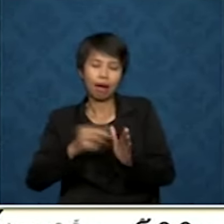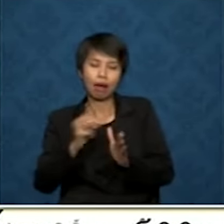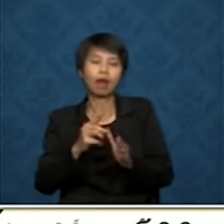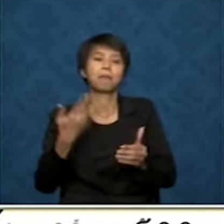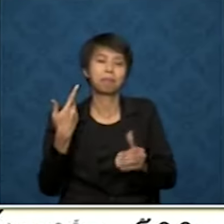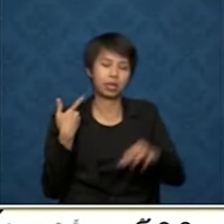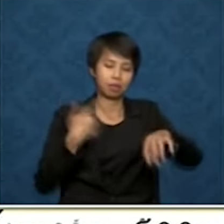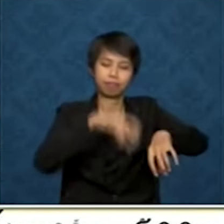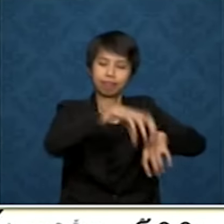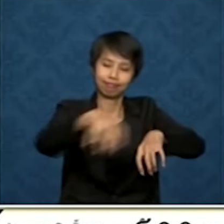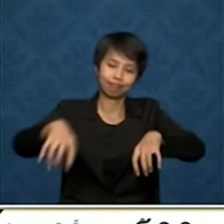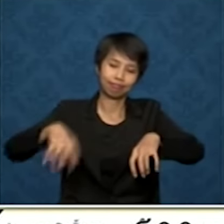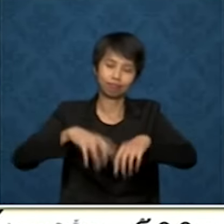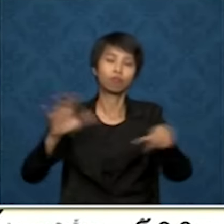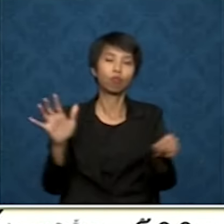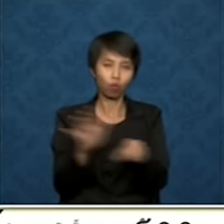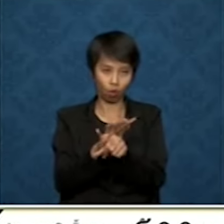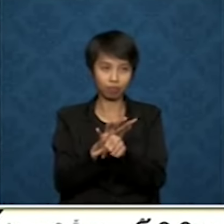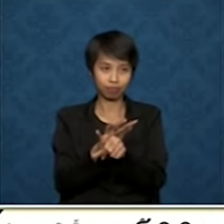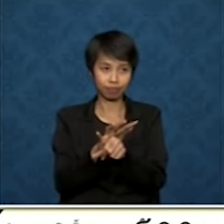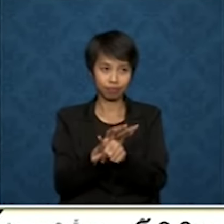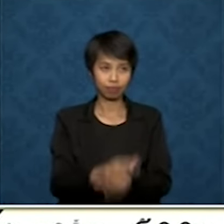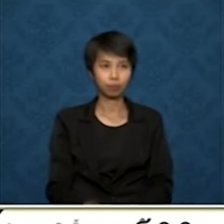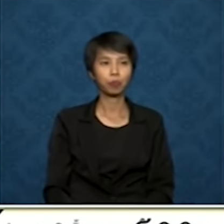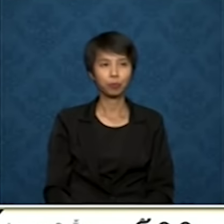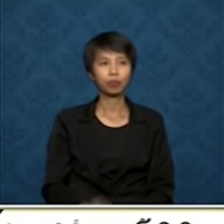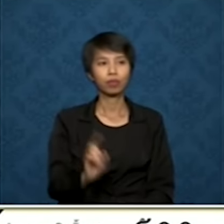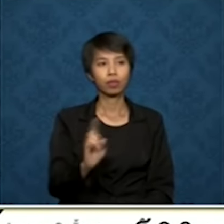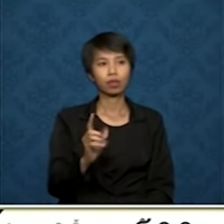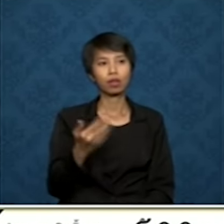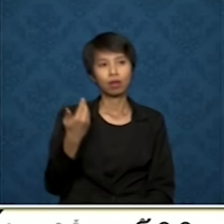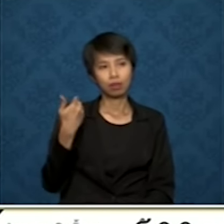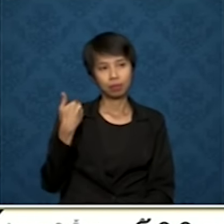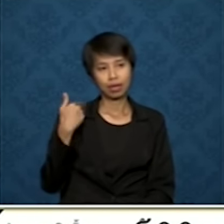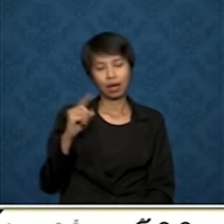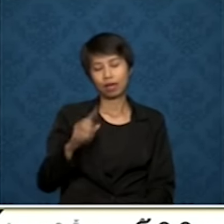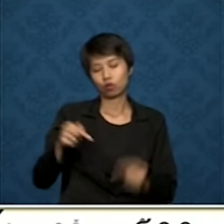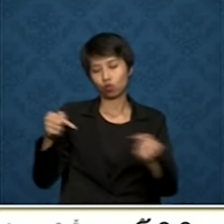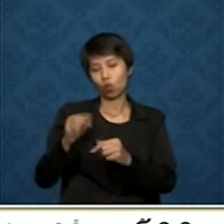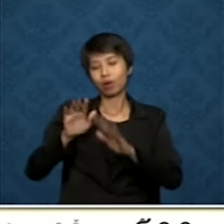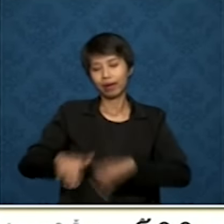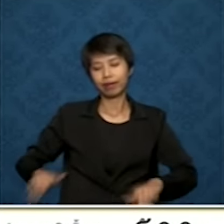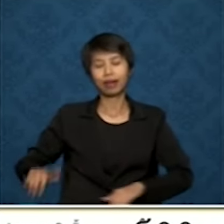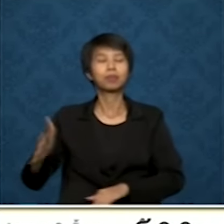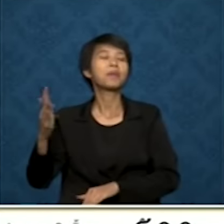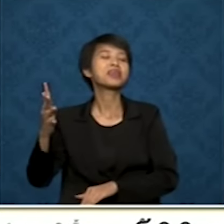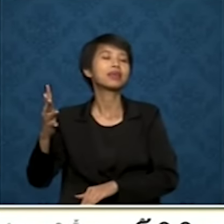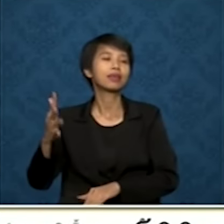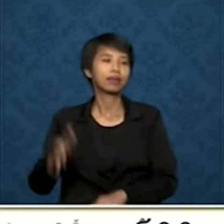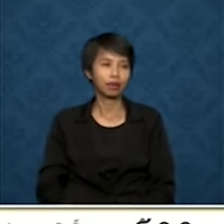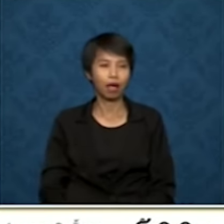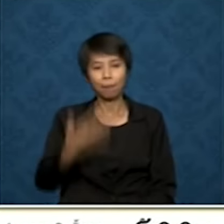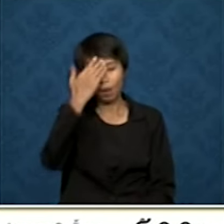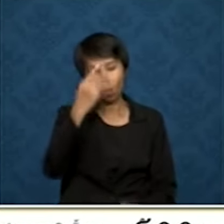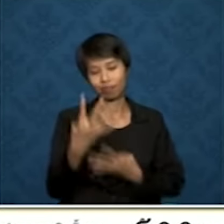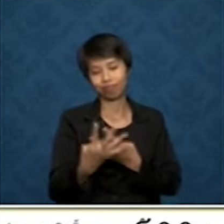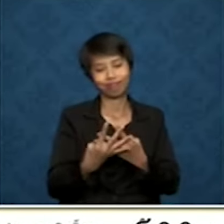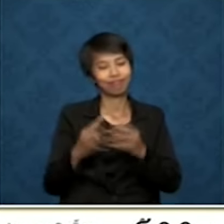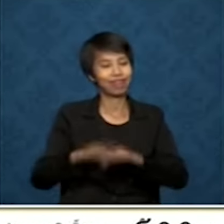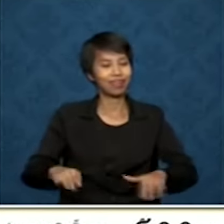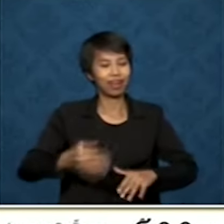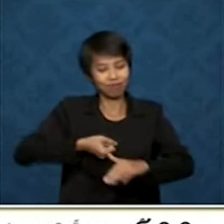คลิิเนี่ยเรียกว่าครบเมเจอร์อาจจะขาดไปอันนึงปกติเขาคเรียกสูสันเม็ดเด็กใช่มประธานแต่ไม่มีวอร์เด็กเพราะราชทัณฑ์ไม่มีเด็กนะครับเพราะ